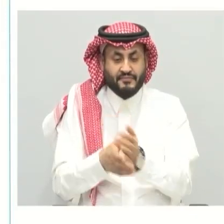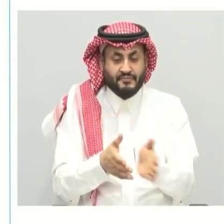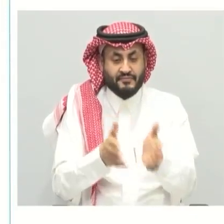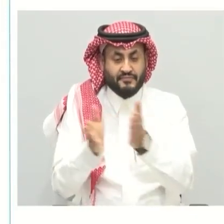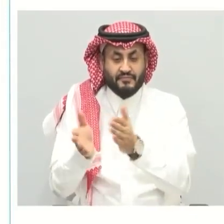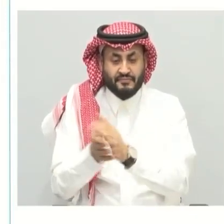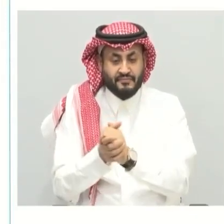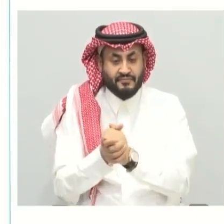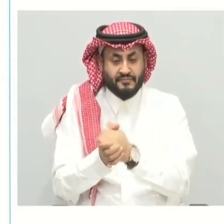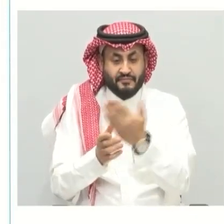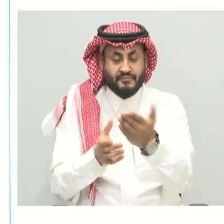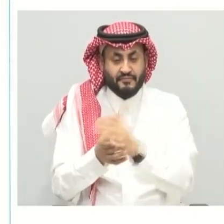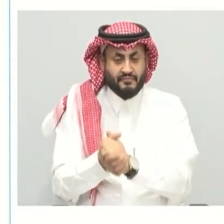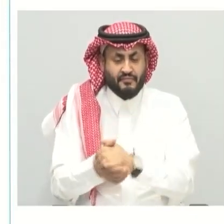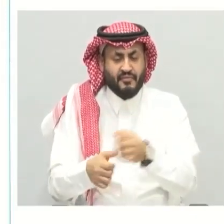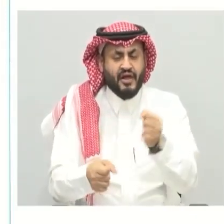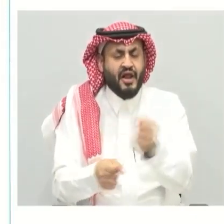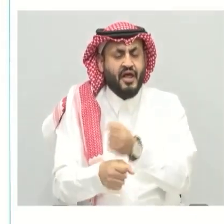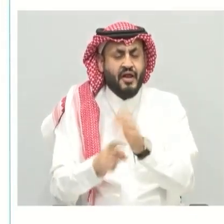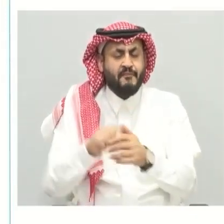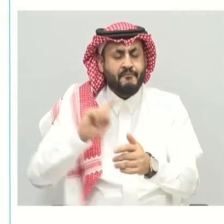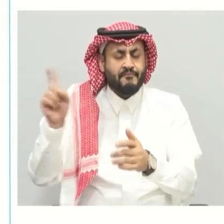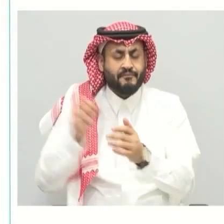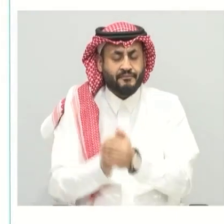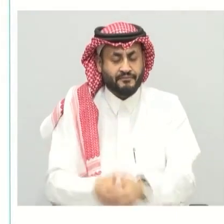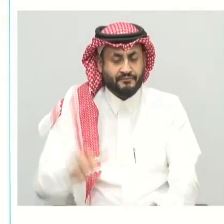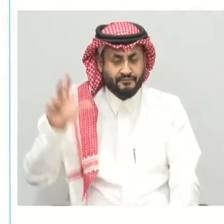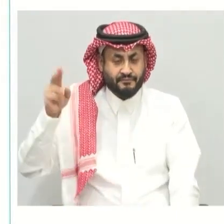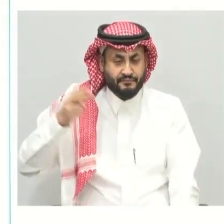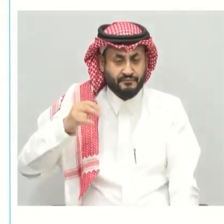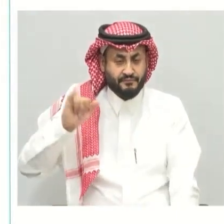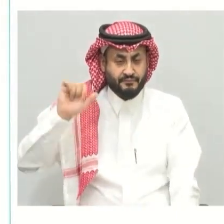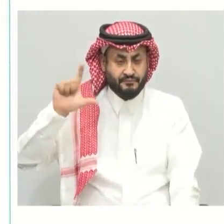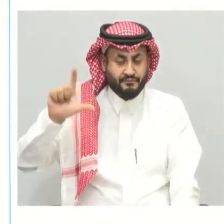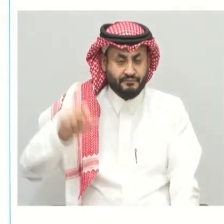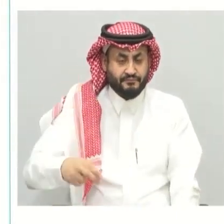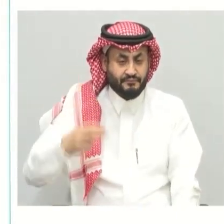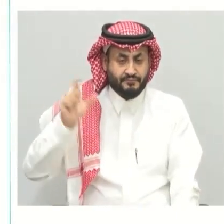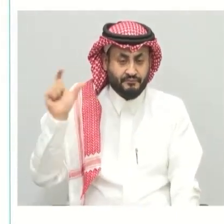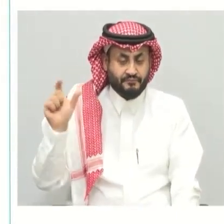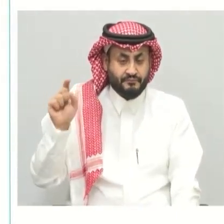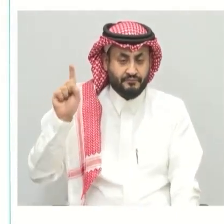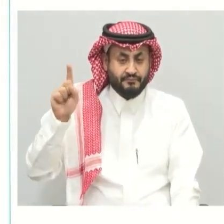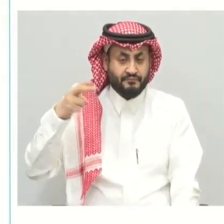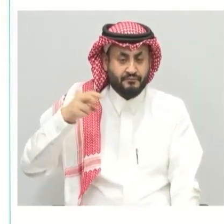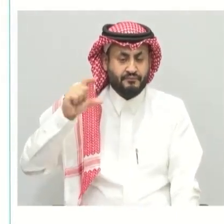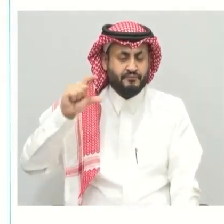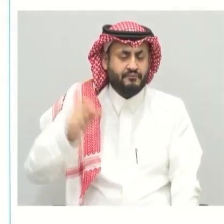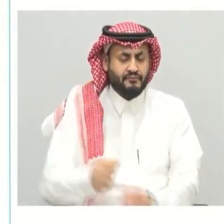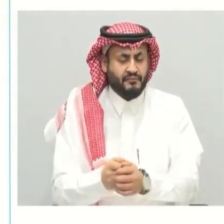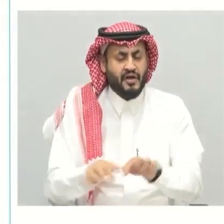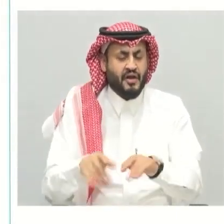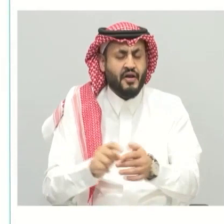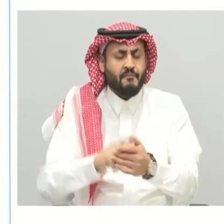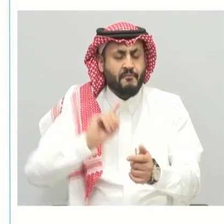ونجاحات العمل عن بعد منصه العمل عن بعد واشرنا للعمل عن بعد في الدرس السابق هنا نتحدث عن